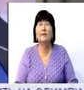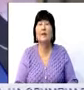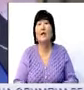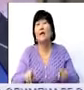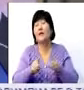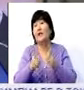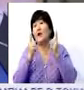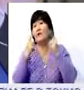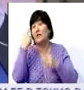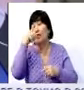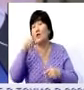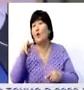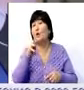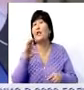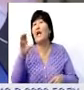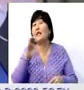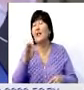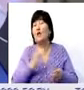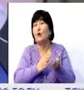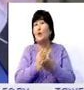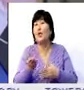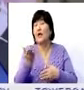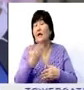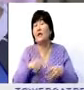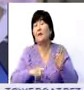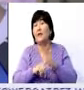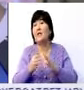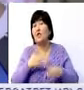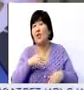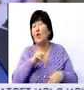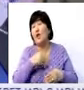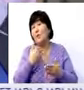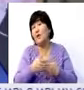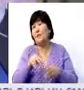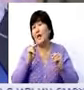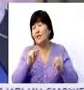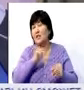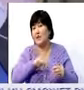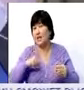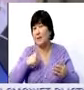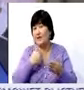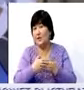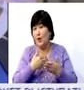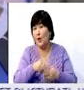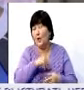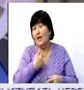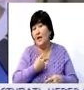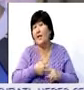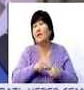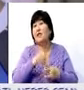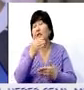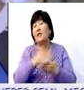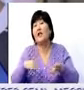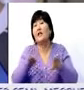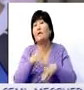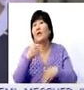Такие выдающиеся личности, как Мурат Саламатов, служат нам ориентиром в нашей работе, примером честного самоотверженного труда. Наша задача –